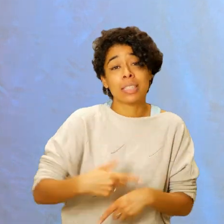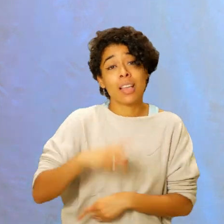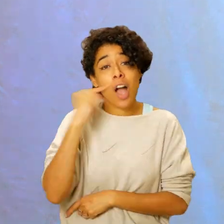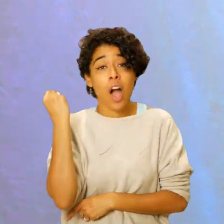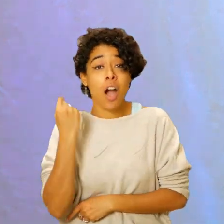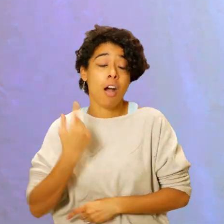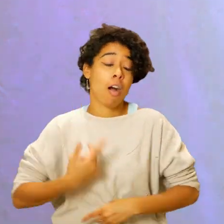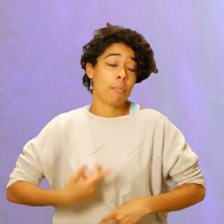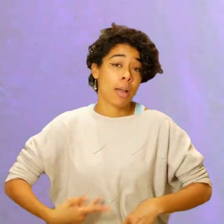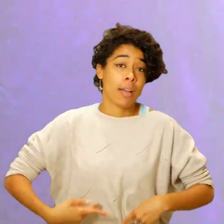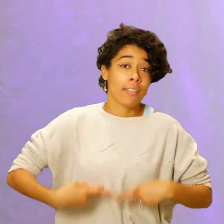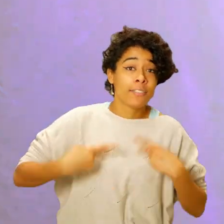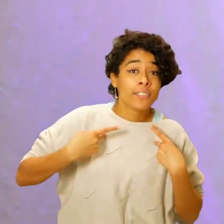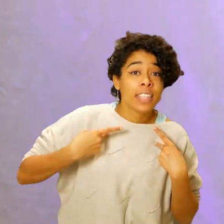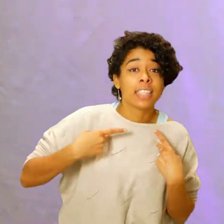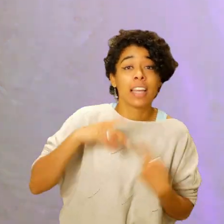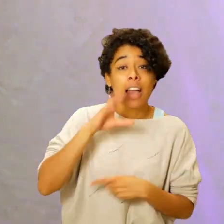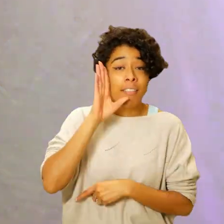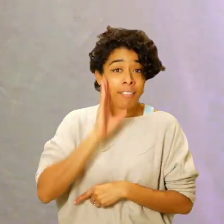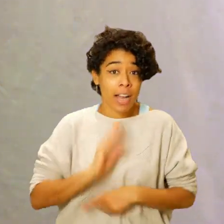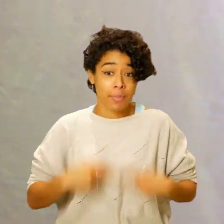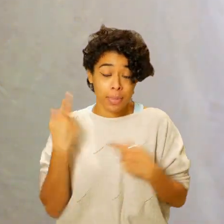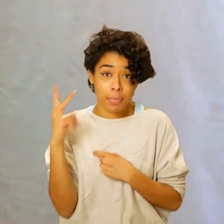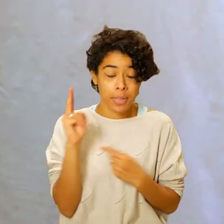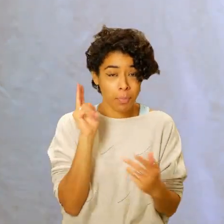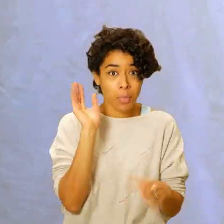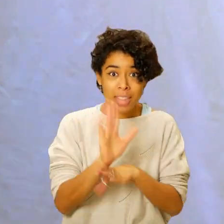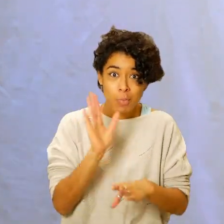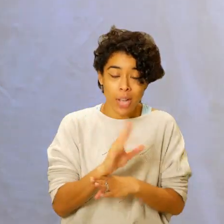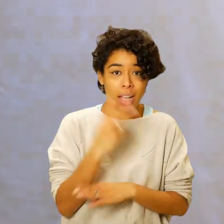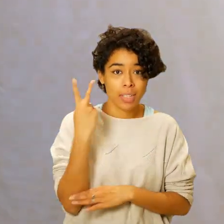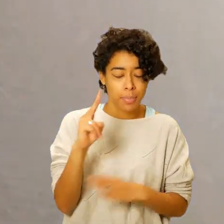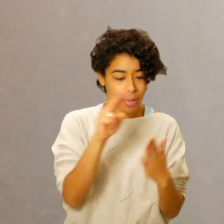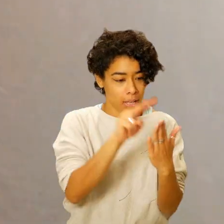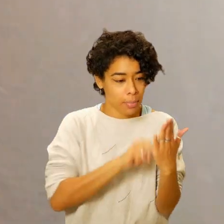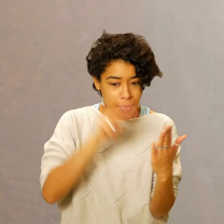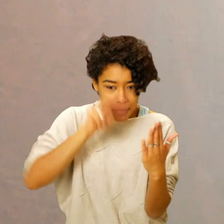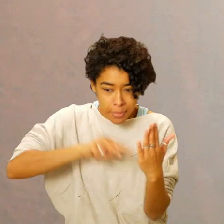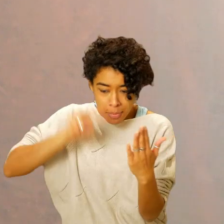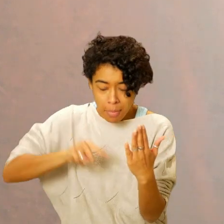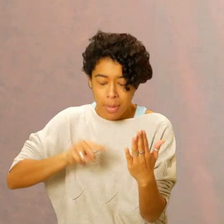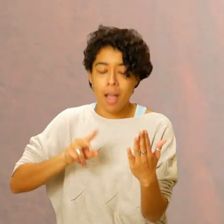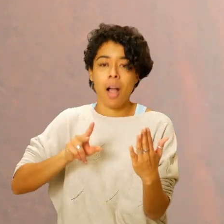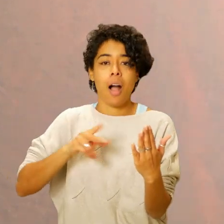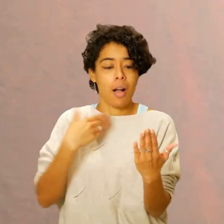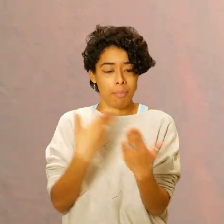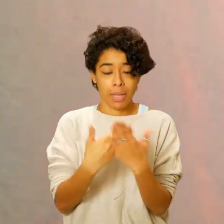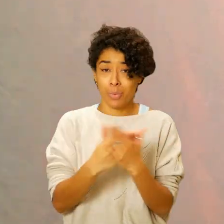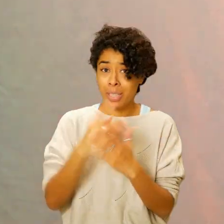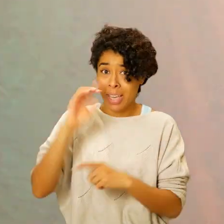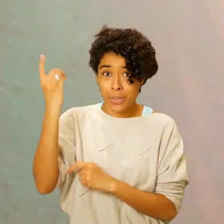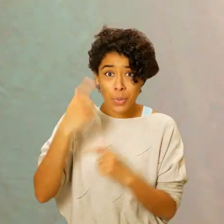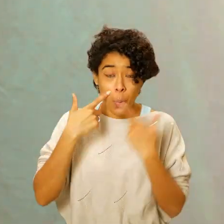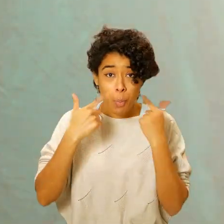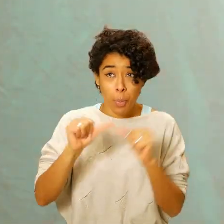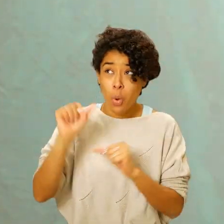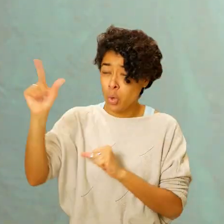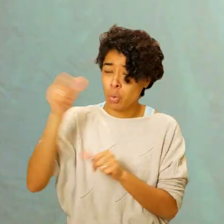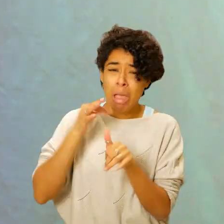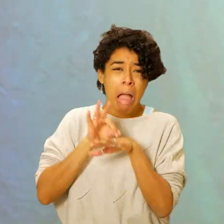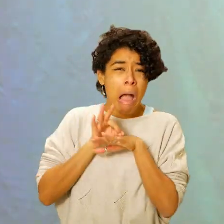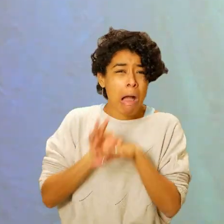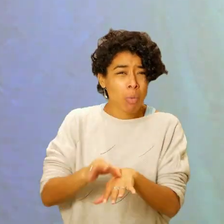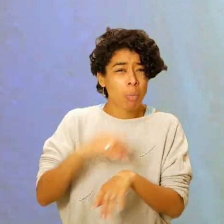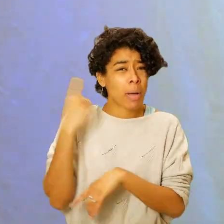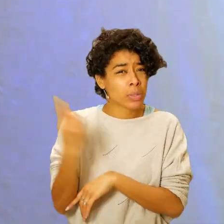bout de leur vie avec lui et où il avait posé sa main sur leur cœur. Il a toujours été avec eux, que ce soit dans les mauvais moments